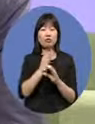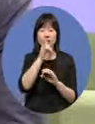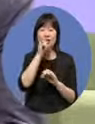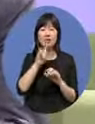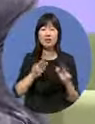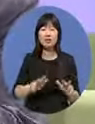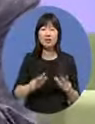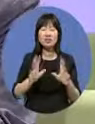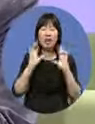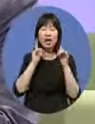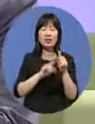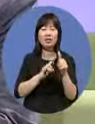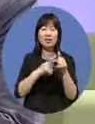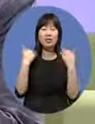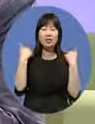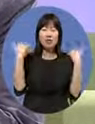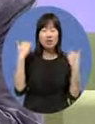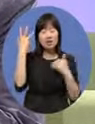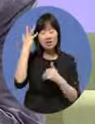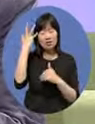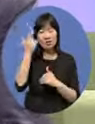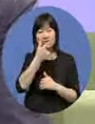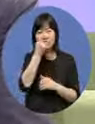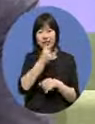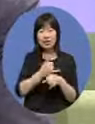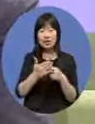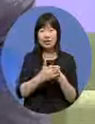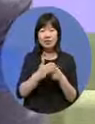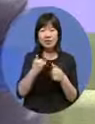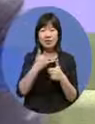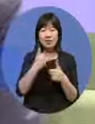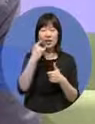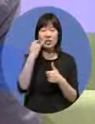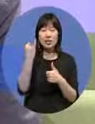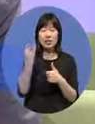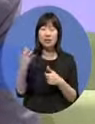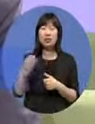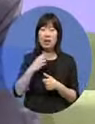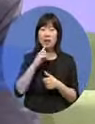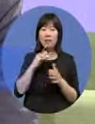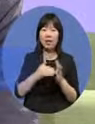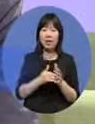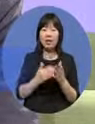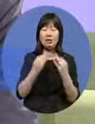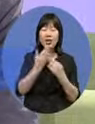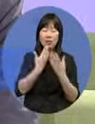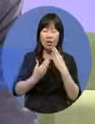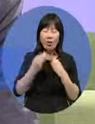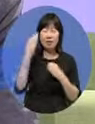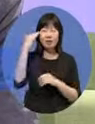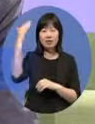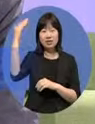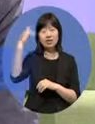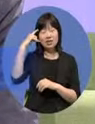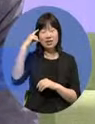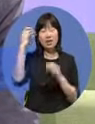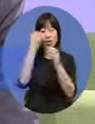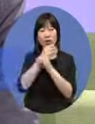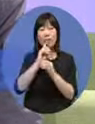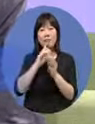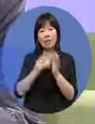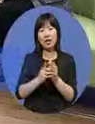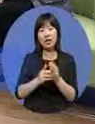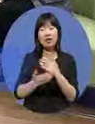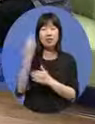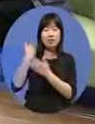이제 우리 아이들에 대한 성장 철학의 부재죠. 그래서 우리 지은이 어머니도 이제 그런 말씀 하셨는데 많이 먹어야 키가 큰다. 그거는 이제